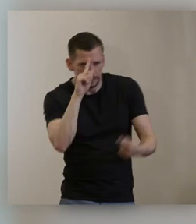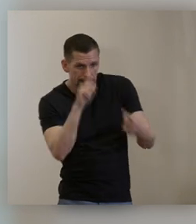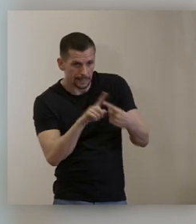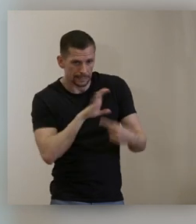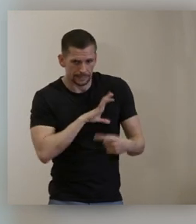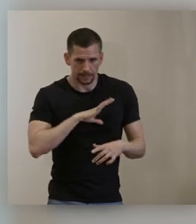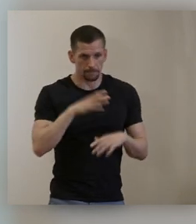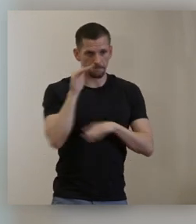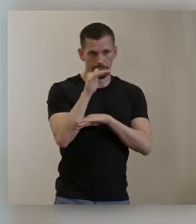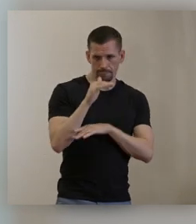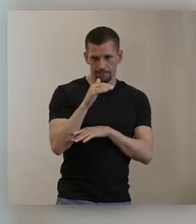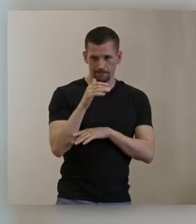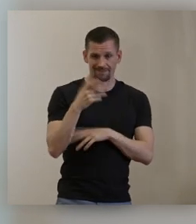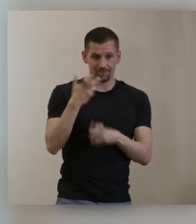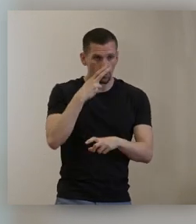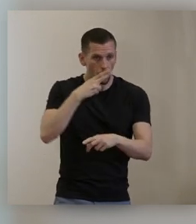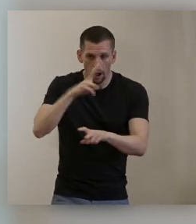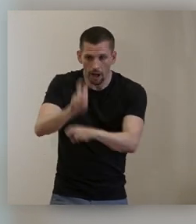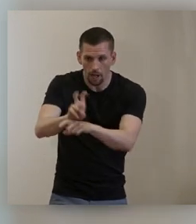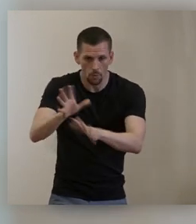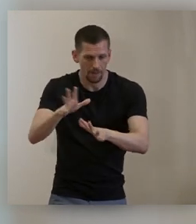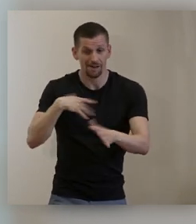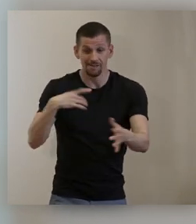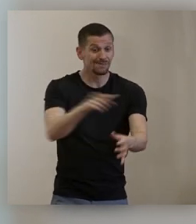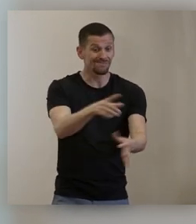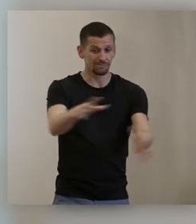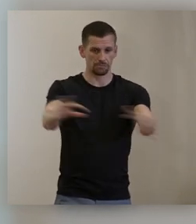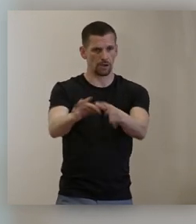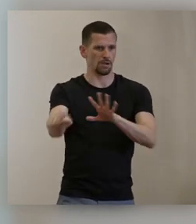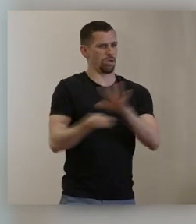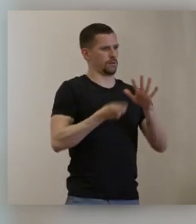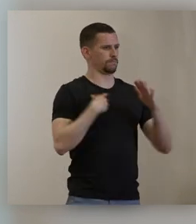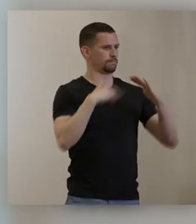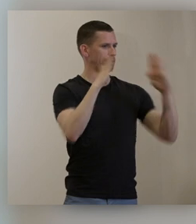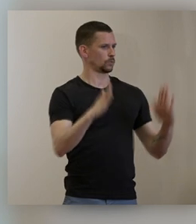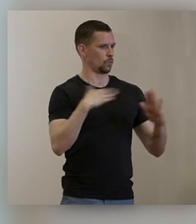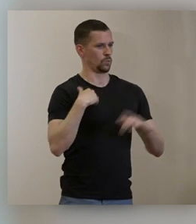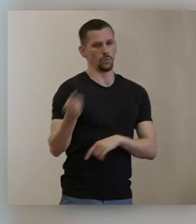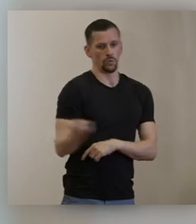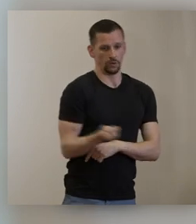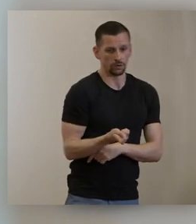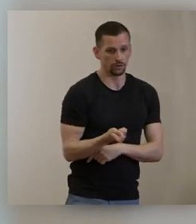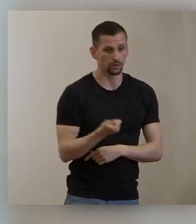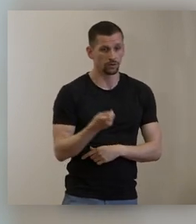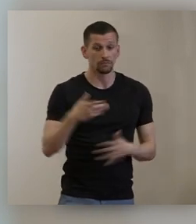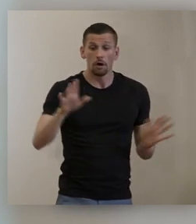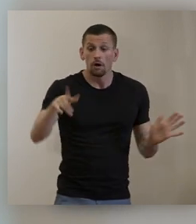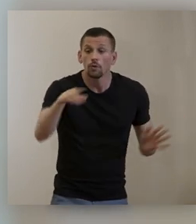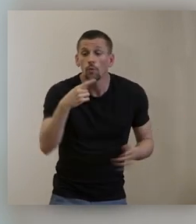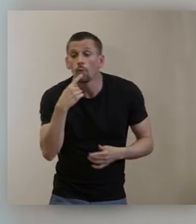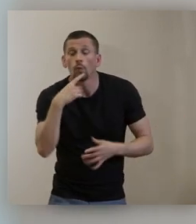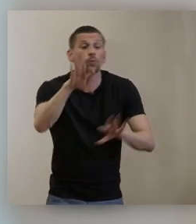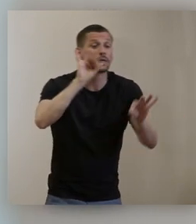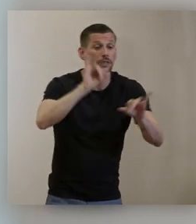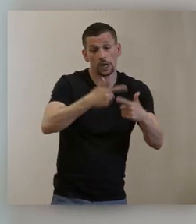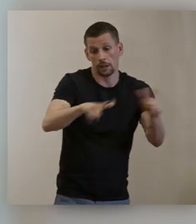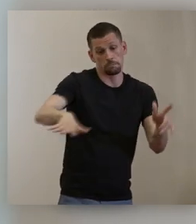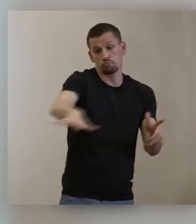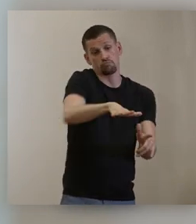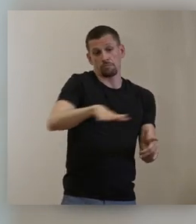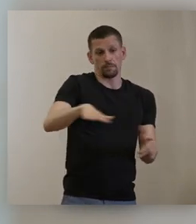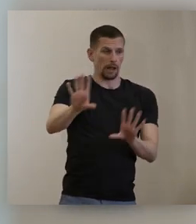esclaves. Donc, ils les laissent se marier selon leur goût. Ils évoquent les dons que reçoivent les esclaves pour